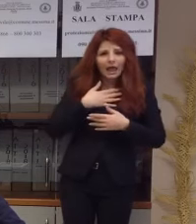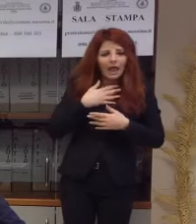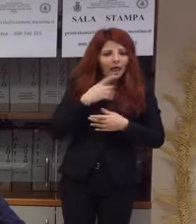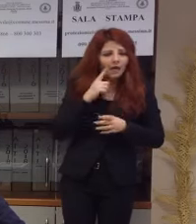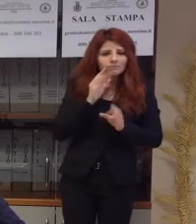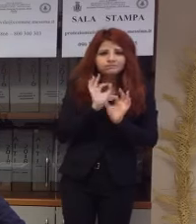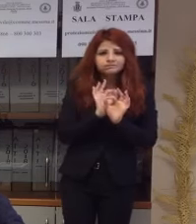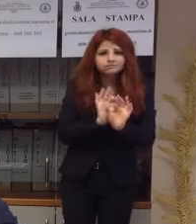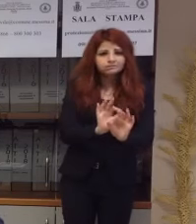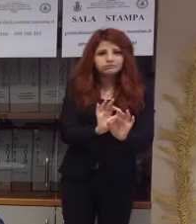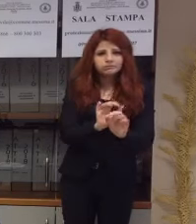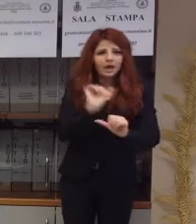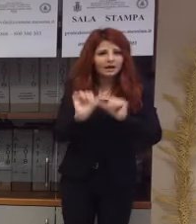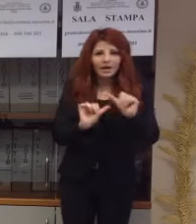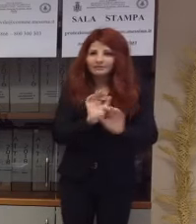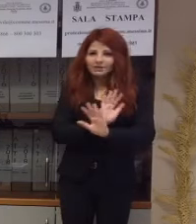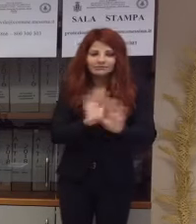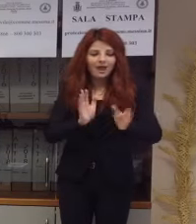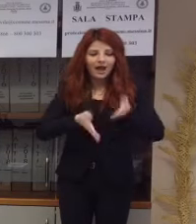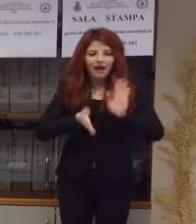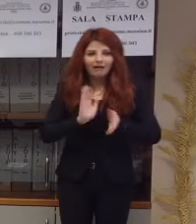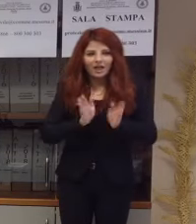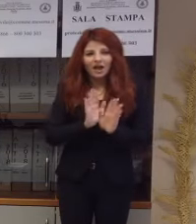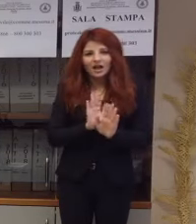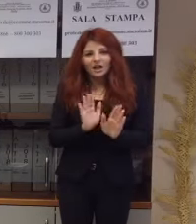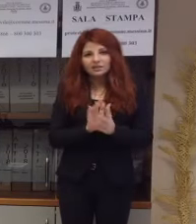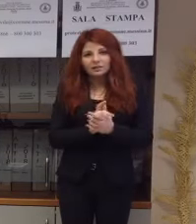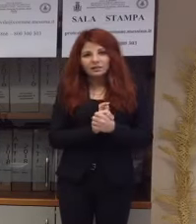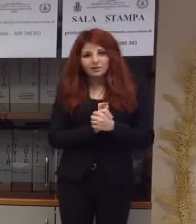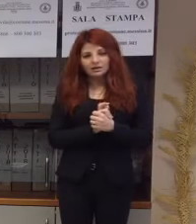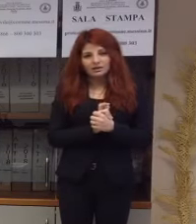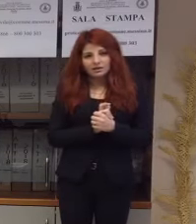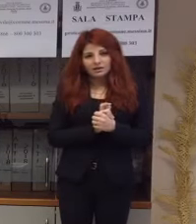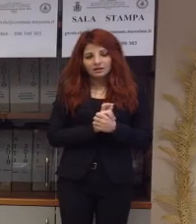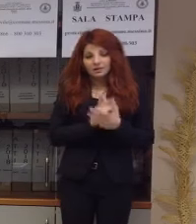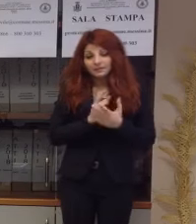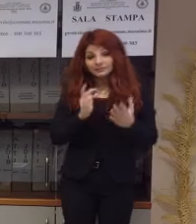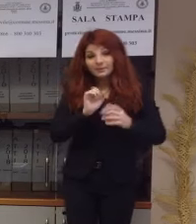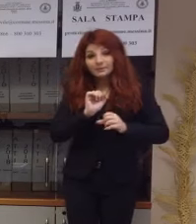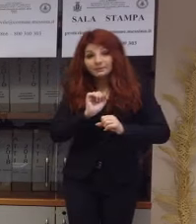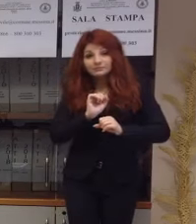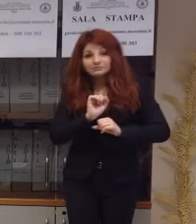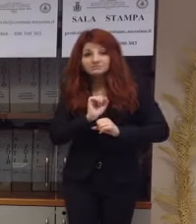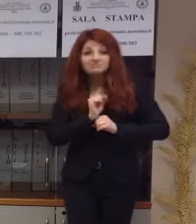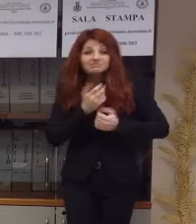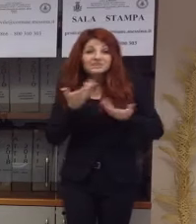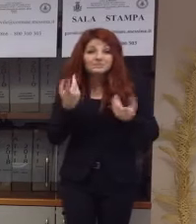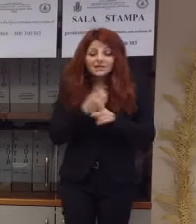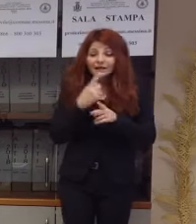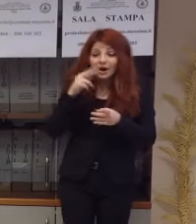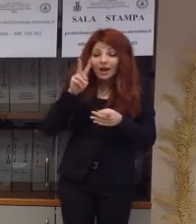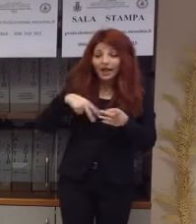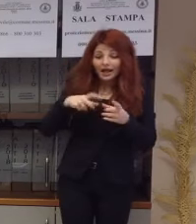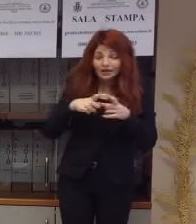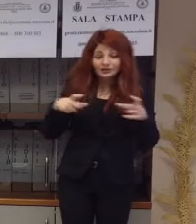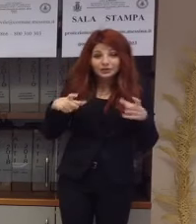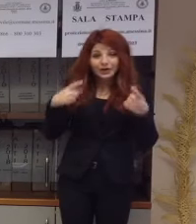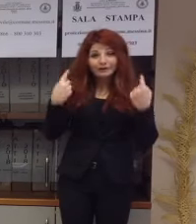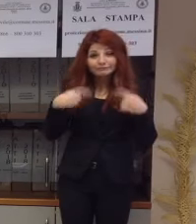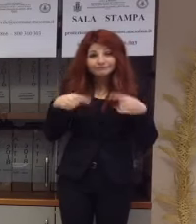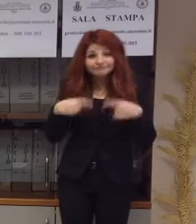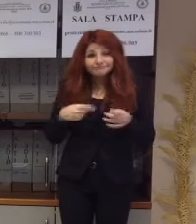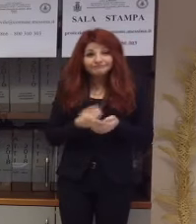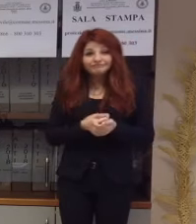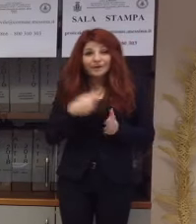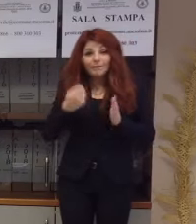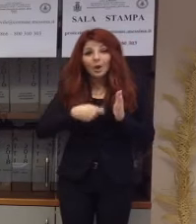avanti senza se e senza ma anche su questo fronte. E allora mi dispiace dover qui dare lettura del bollettino di guerra,